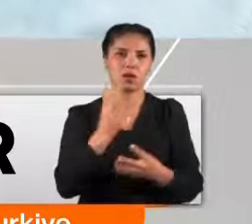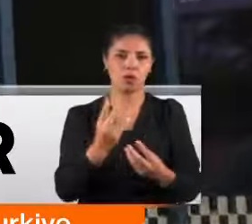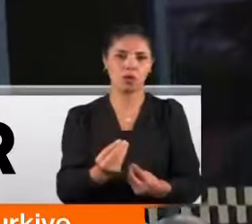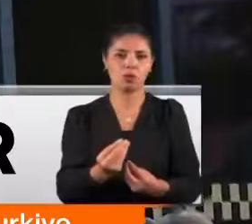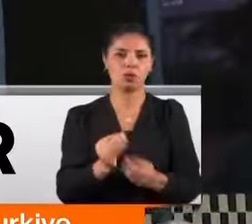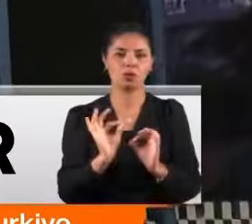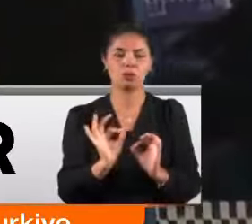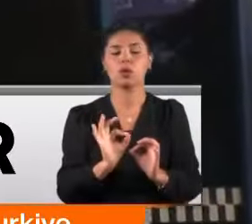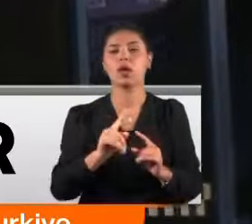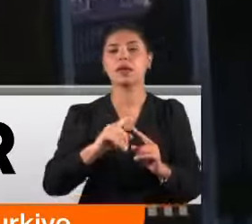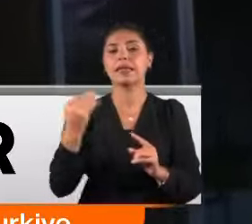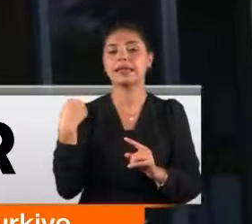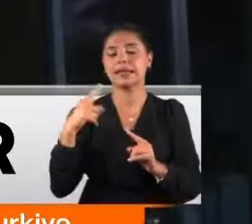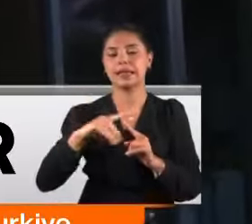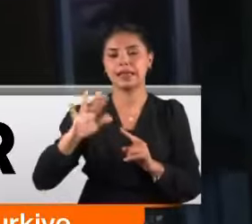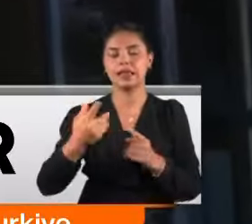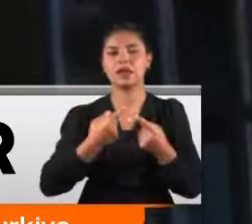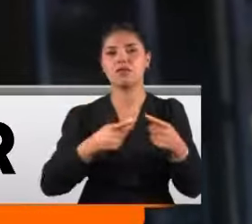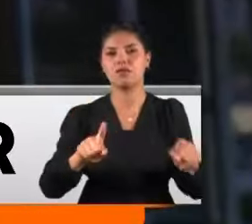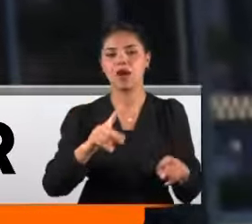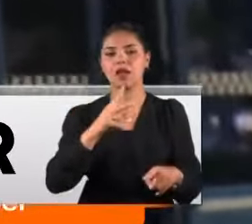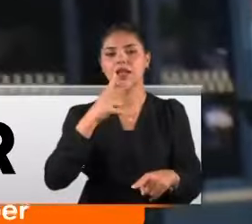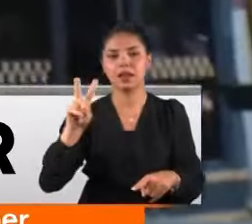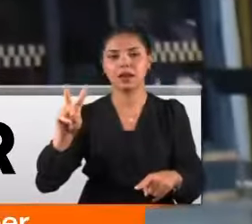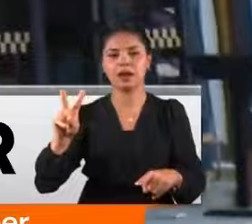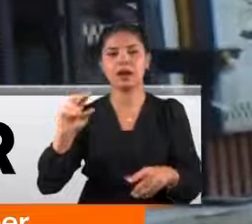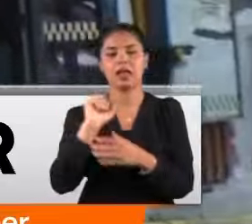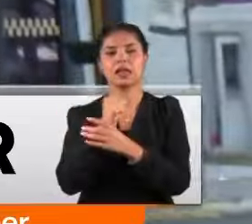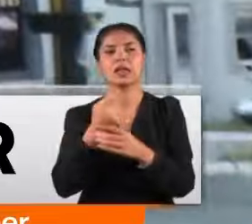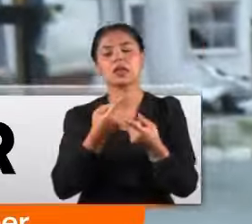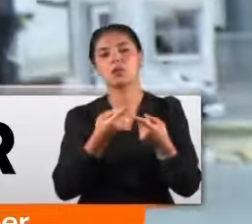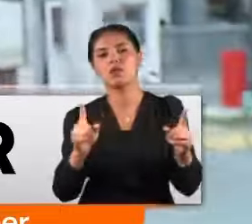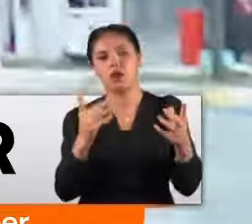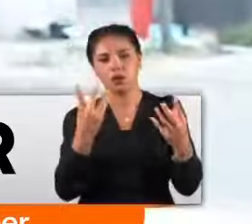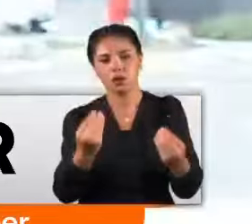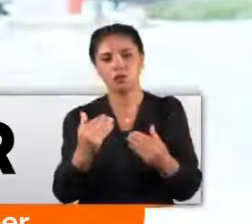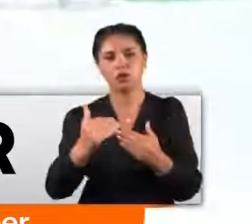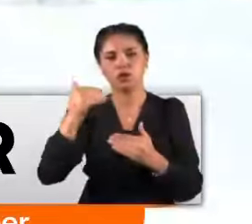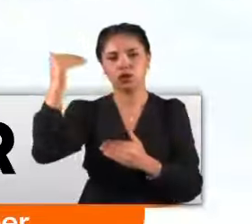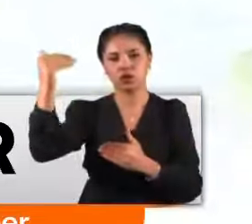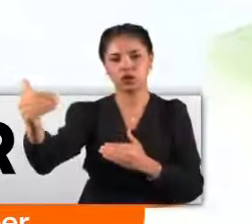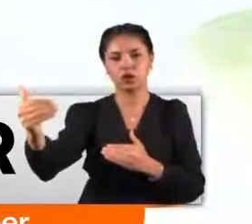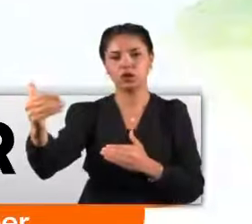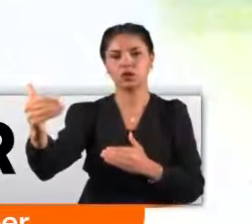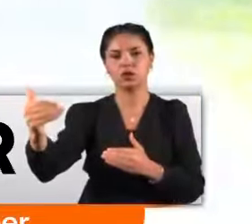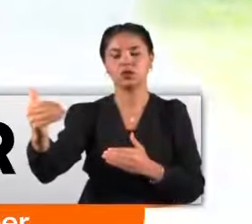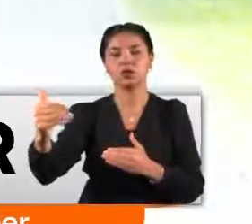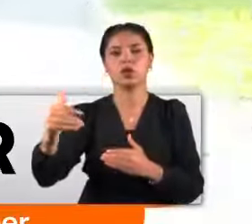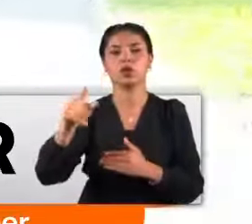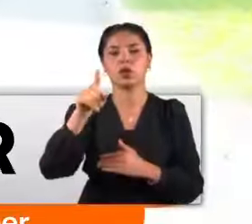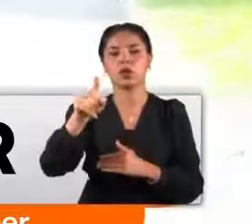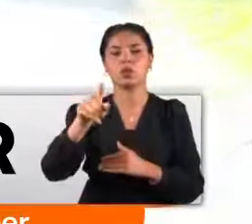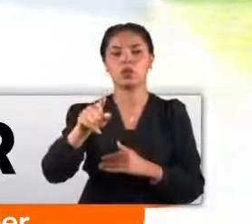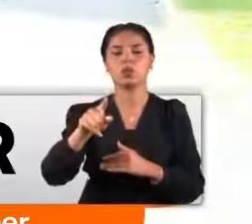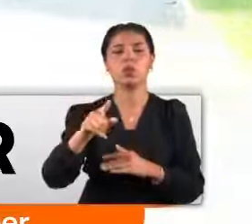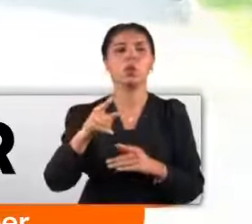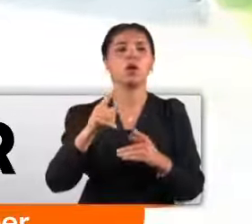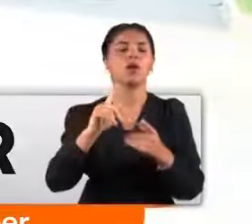illaki. Yeni taksiler farklı renk ve farklı tasarımlarda olacak. Aynı zamanda dışında damalı bir tasarım söz konusu olacak.